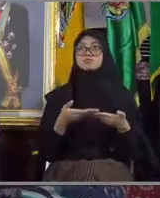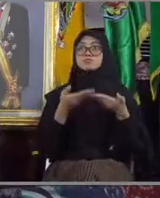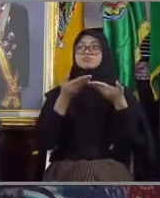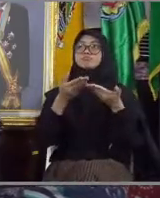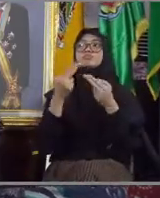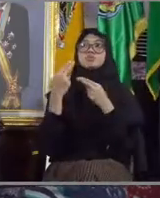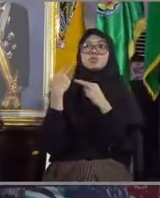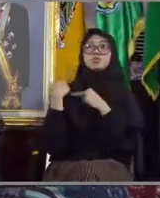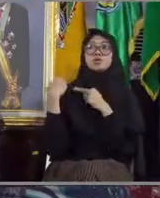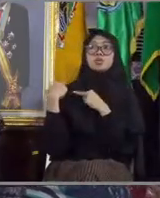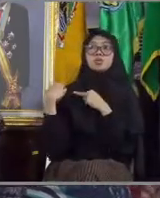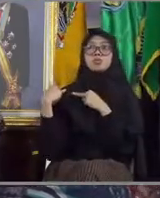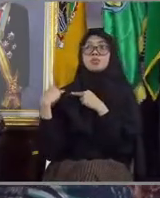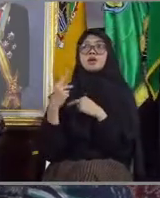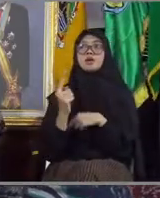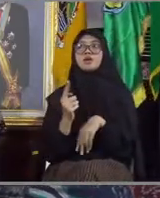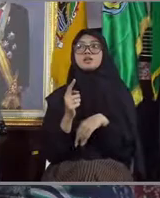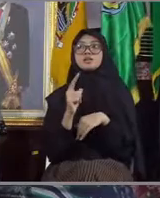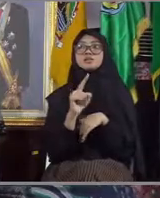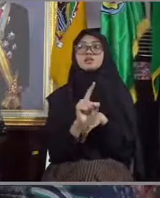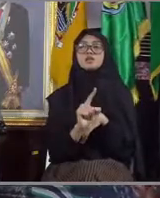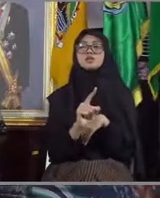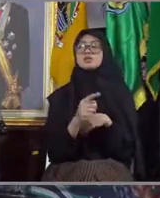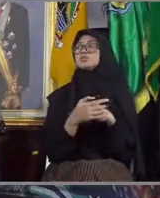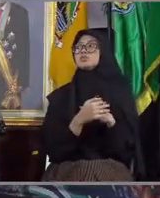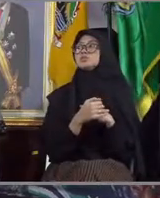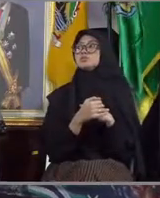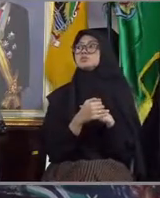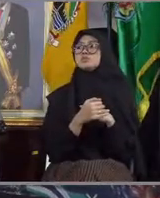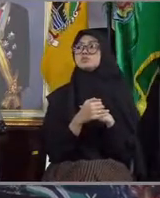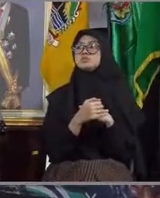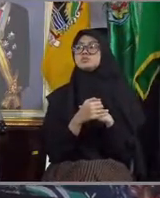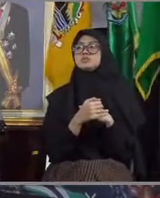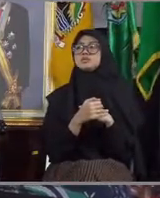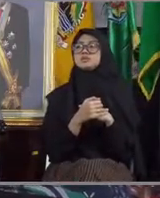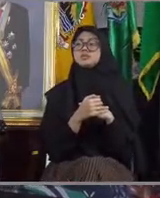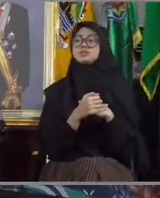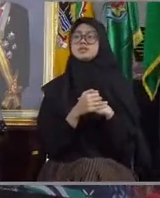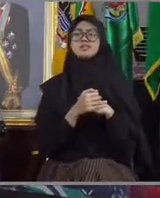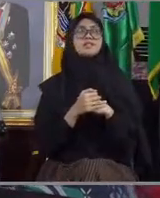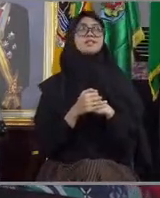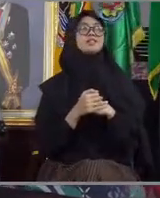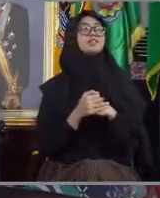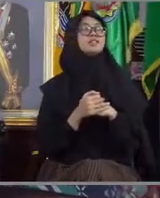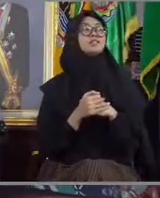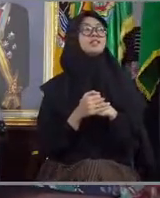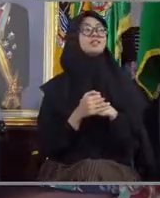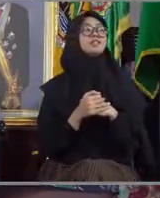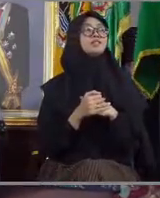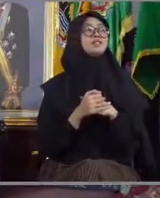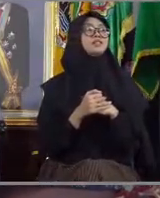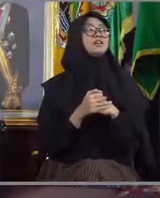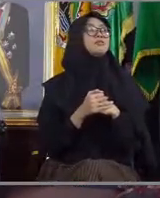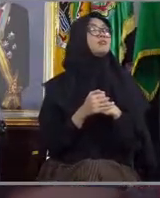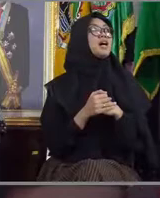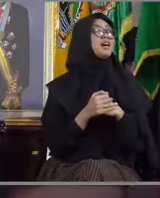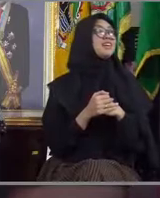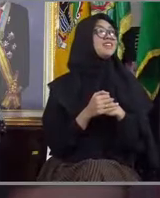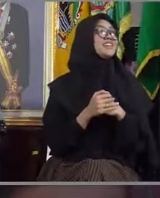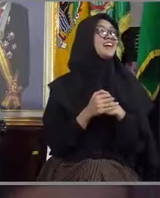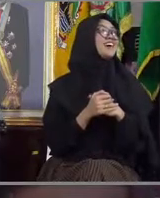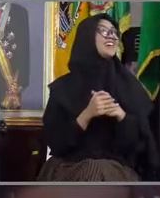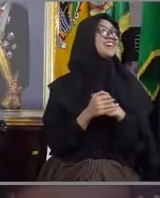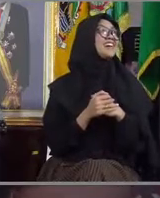mungkin ada satu yang paham betul, dia peduli betul dan dia bisa. Tapi mungkin juga tidak bisa sehingga orang